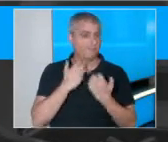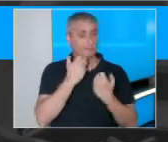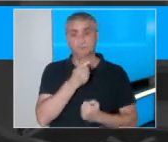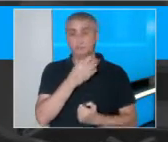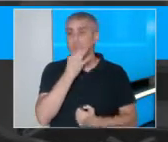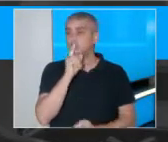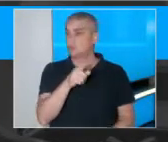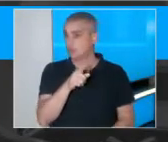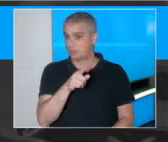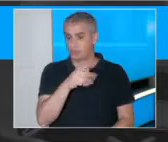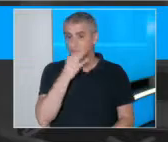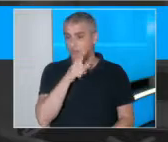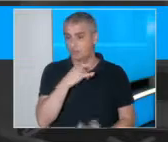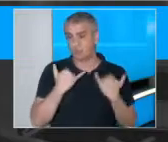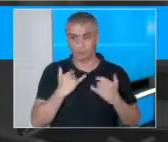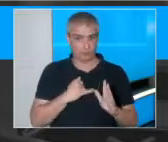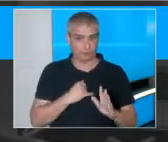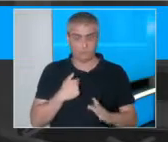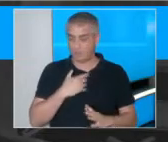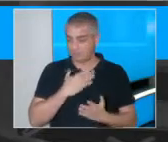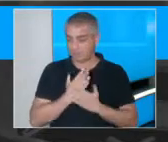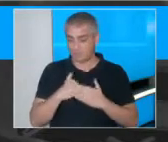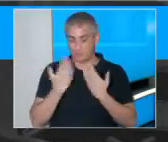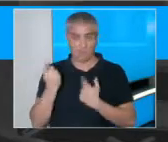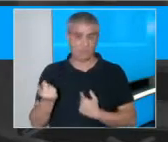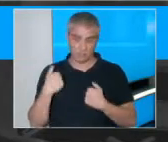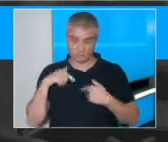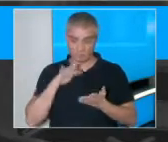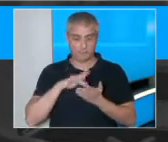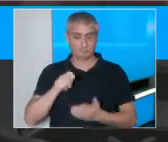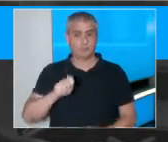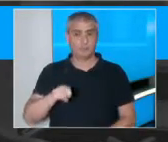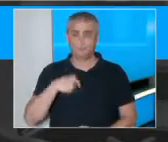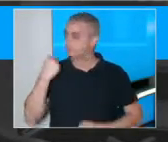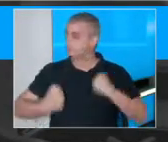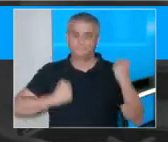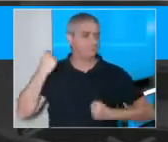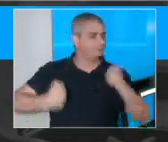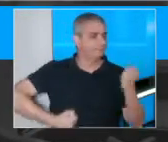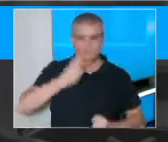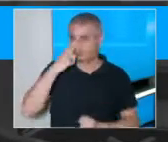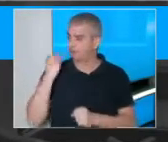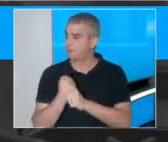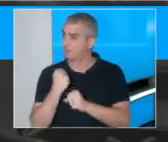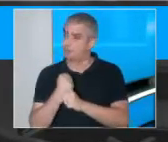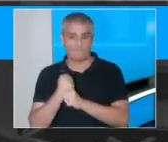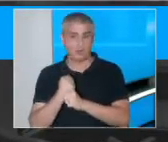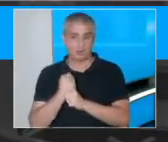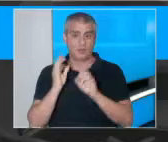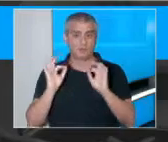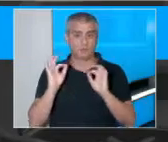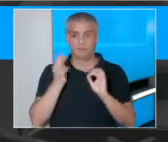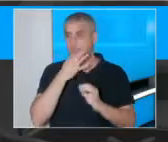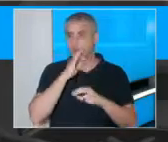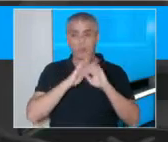הצמידים. לשאלתך עכשיו, אני מהבוקר פה בכנסת ברץ ומנסה לפעול לטובת